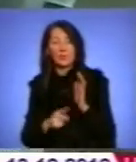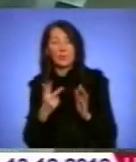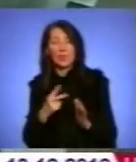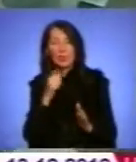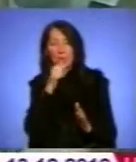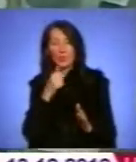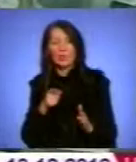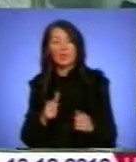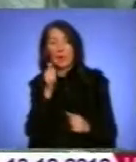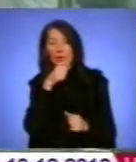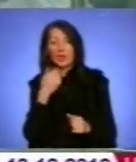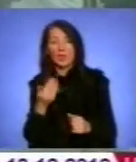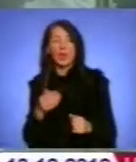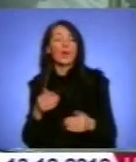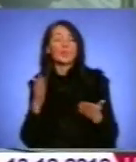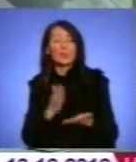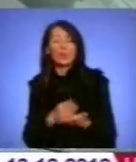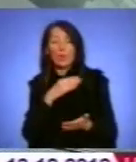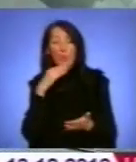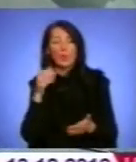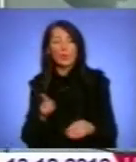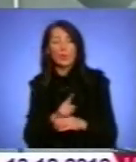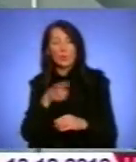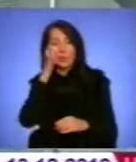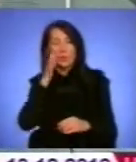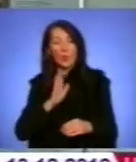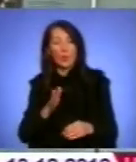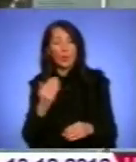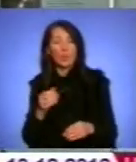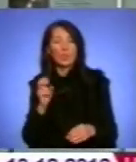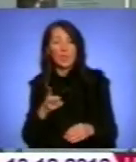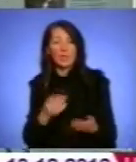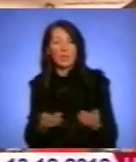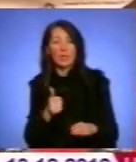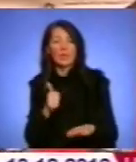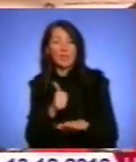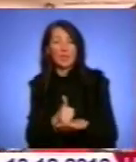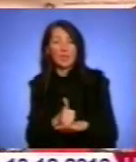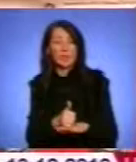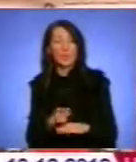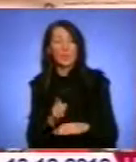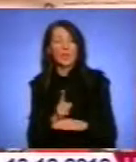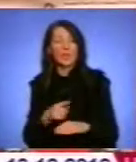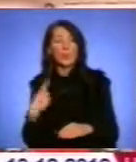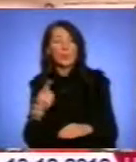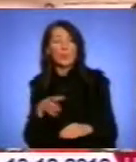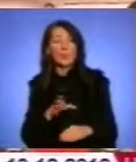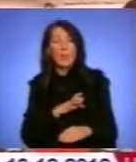його існування чимало тернопільських науковців були його членами і навіть очільниками. Тернопільська